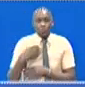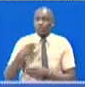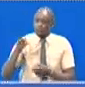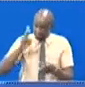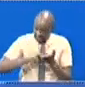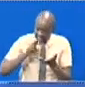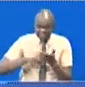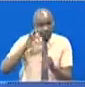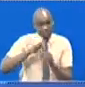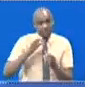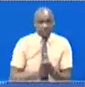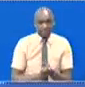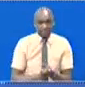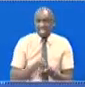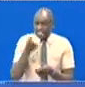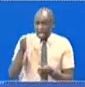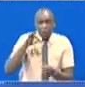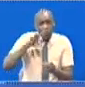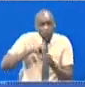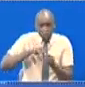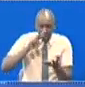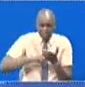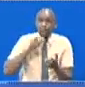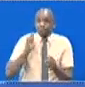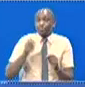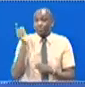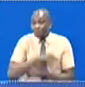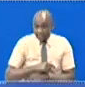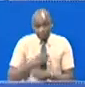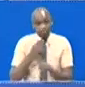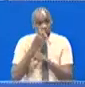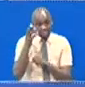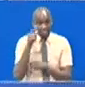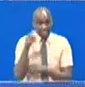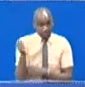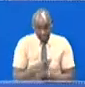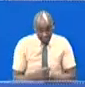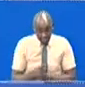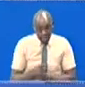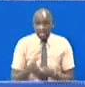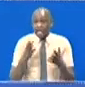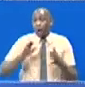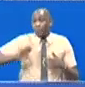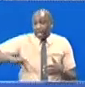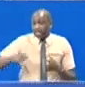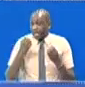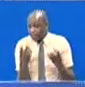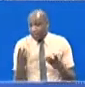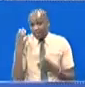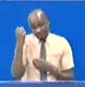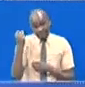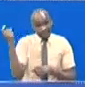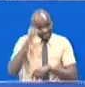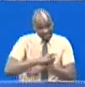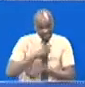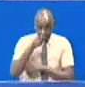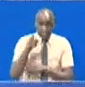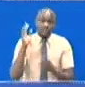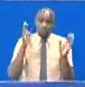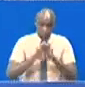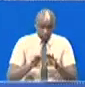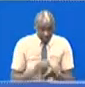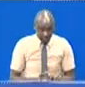kuandikisha kura. Shughuli ya usajili inatarajiwa kukamilika tarehe 14 mwezi huu, ikiwa zimesalia siku 5 shughuli hiyo